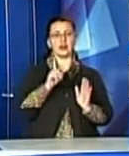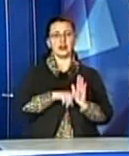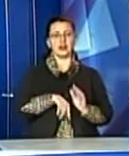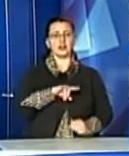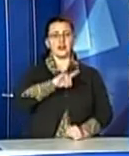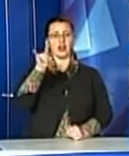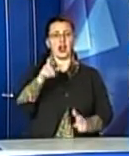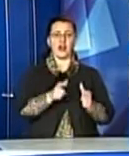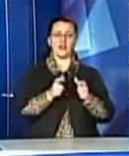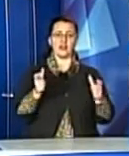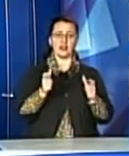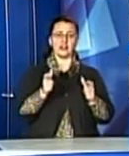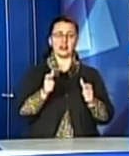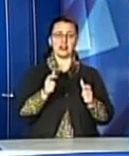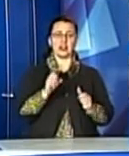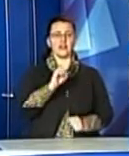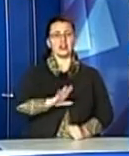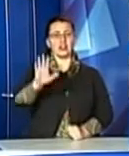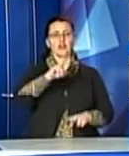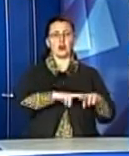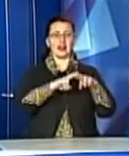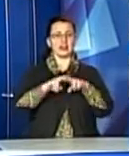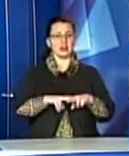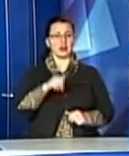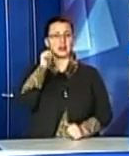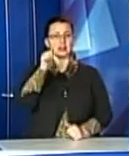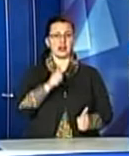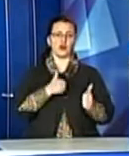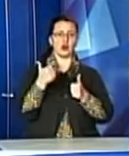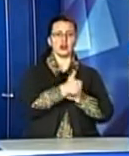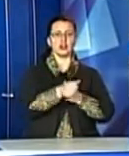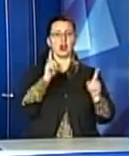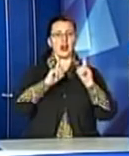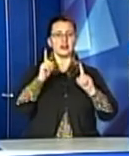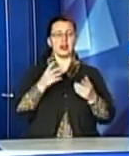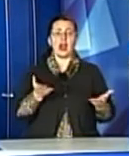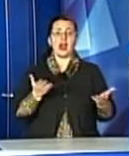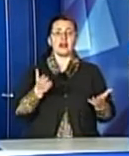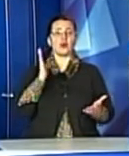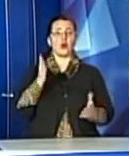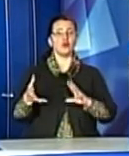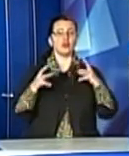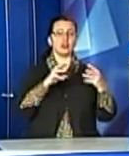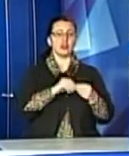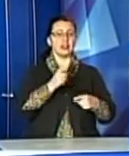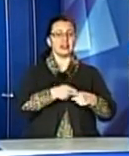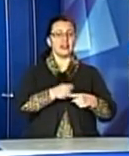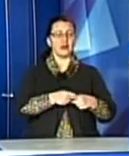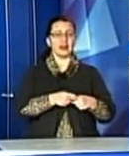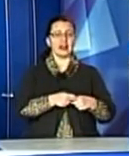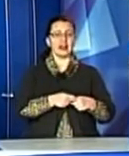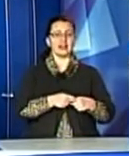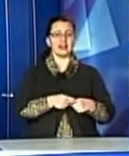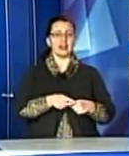Дешеві авіаквитки в європейській столиці. Завтра позачергова сесія, та якої невдовзі буде розв'язка на перехресті